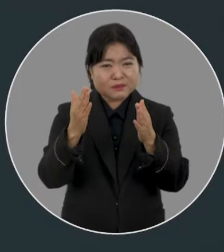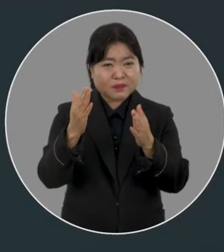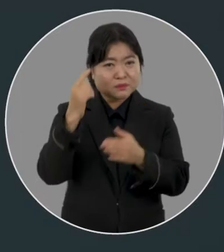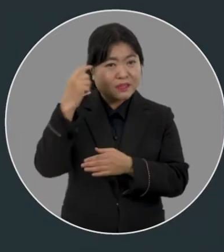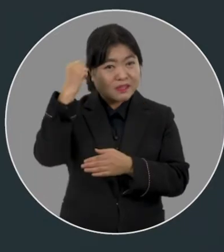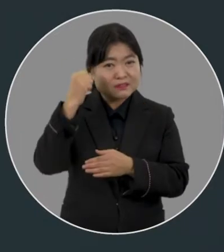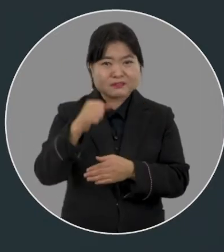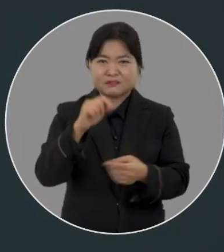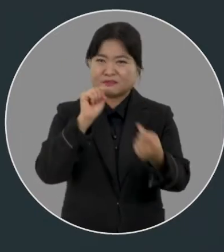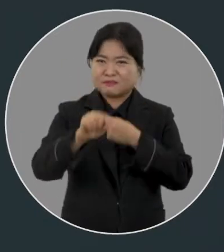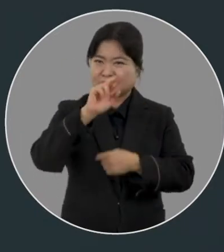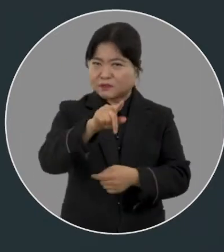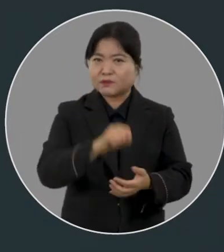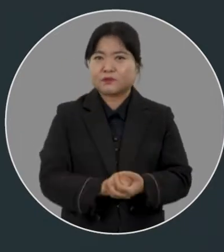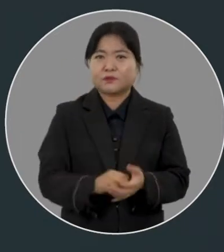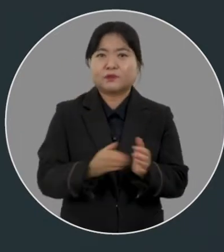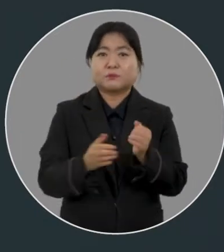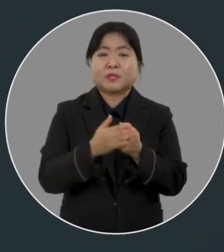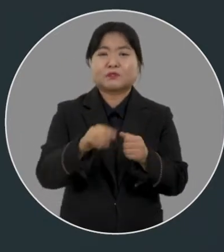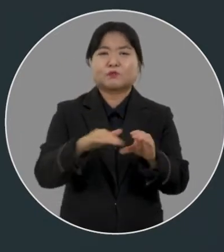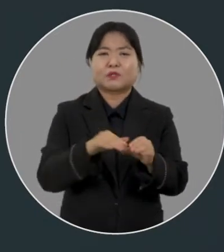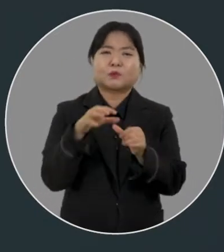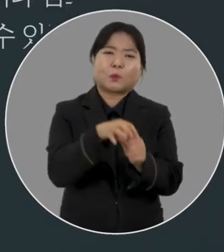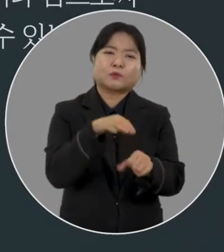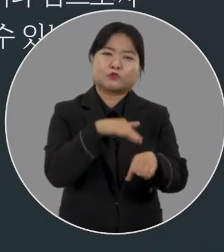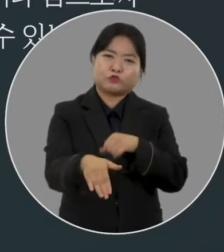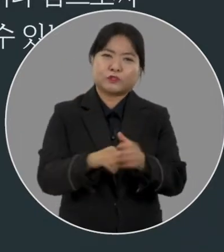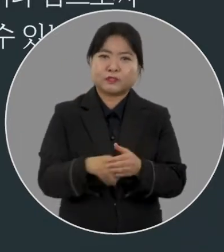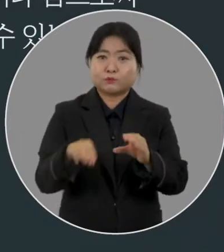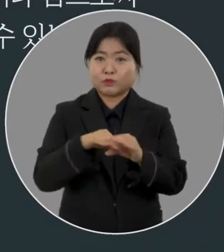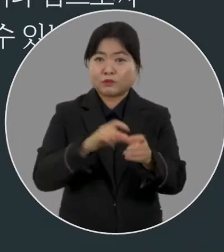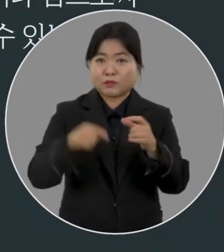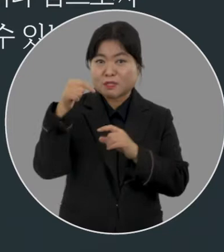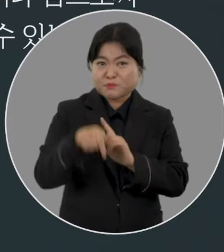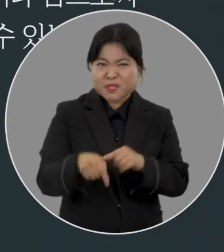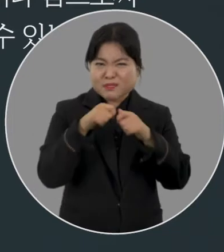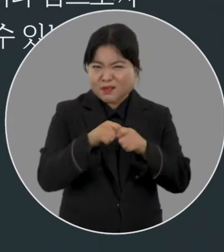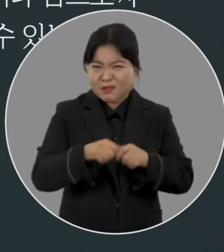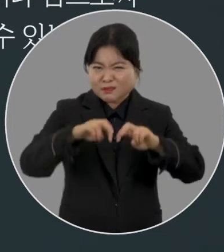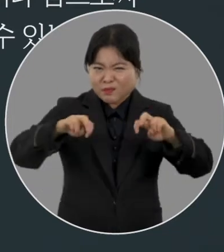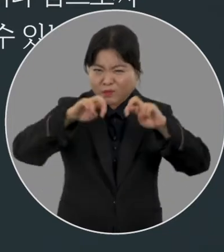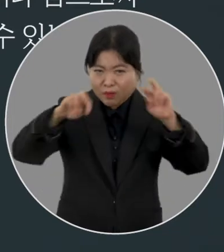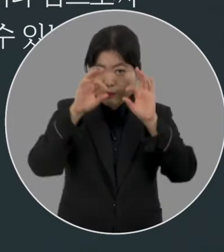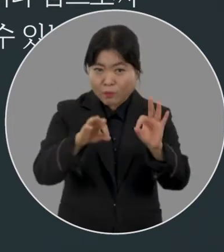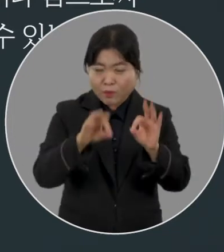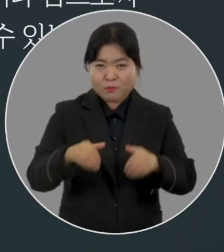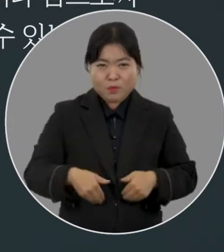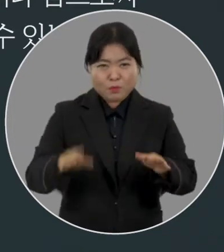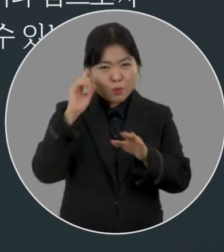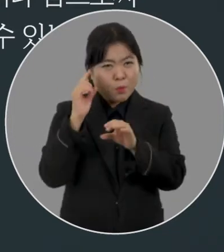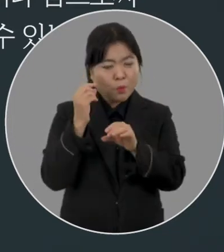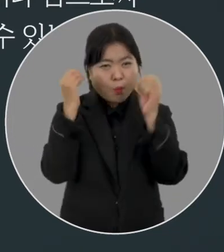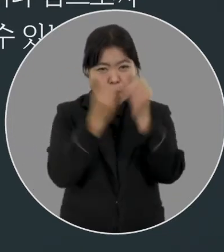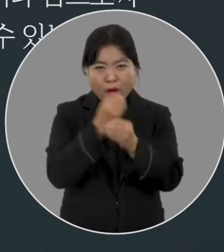아니겠습니까? 그래서 이걸 우리가 문화 총체주의라고 합니다. 그 문화를 더 깊이 자세히 들여다봄으로써 불필요한 오해를